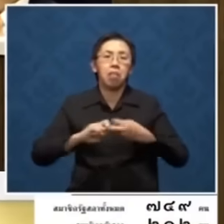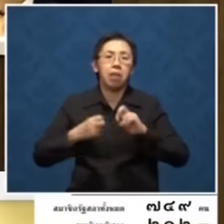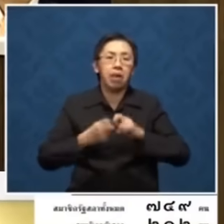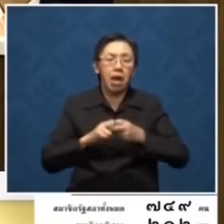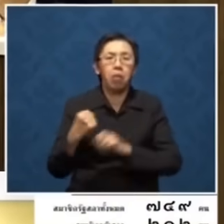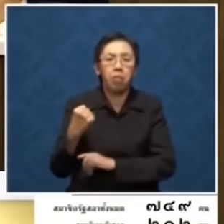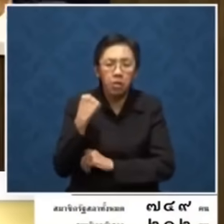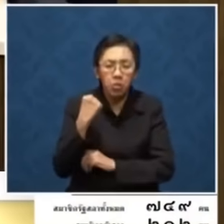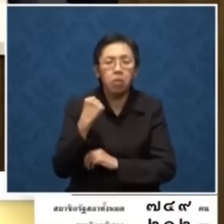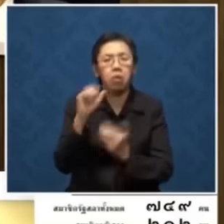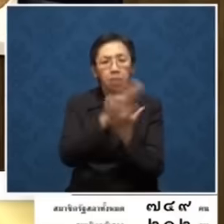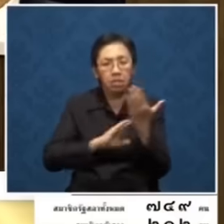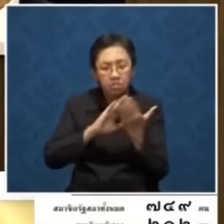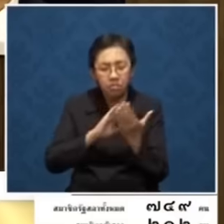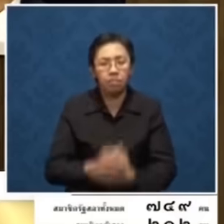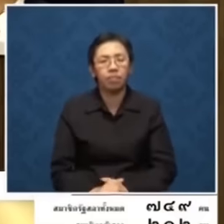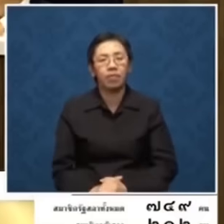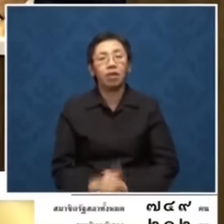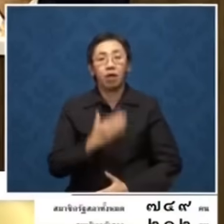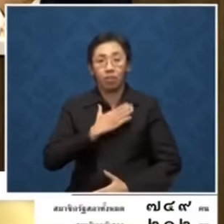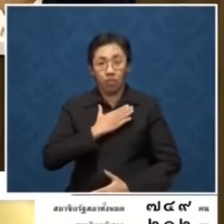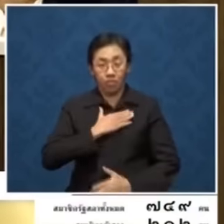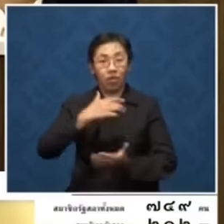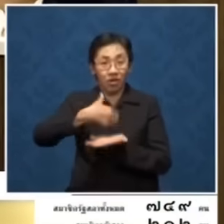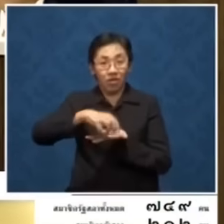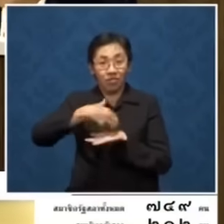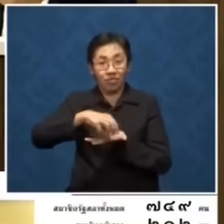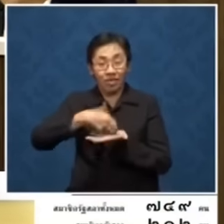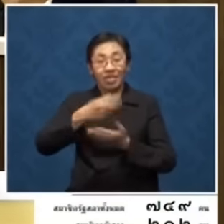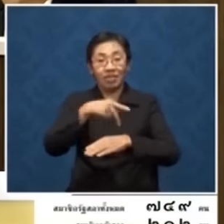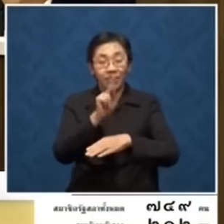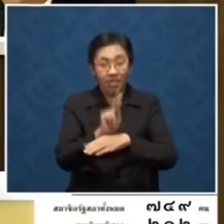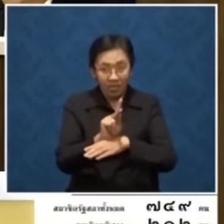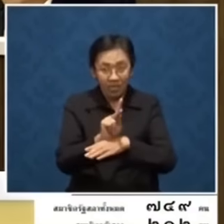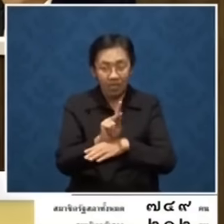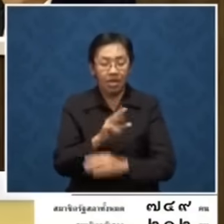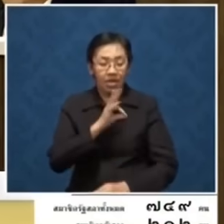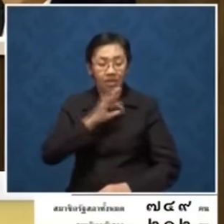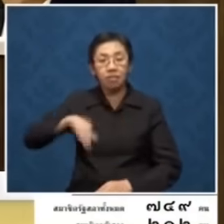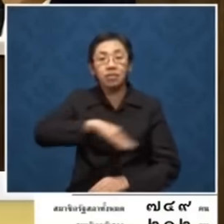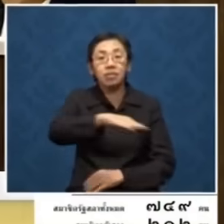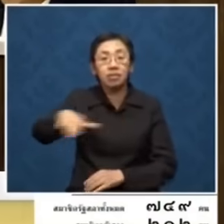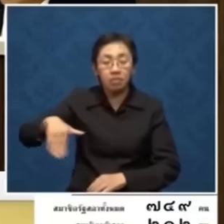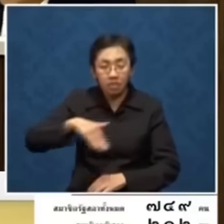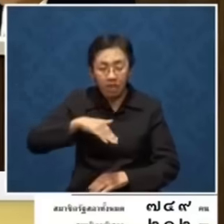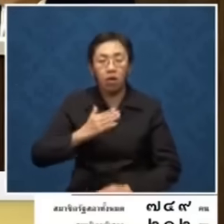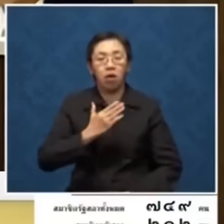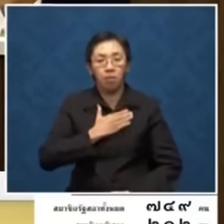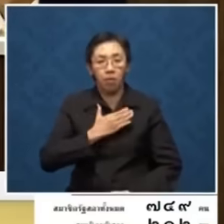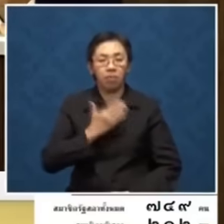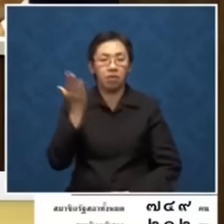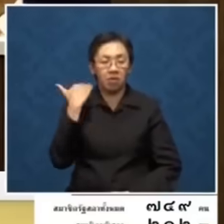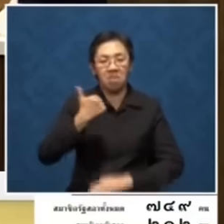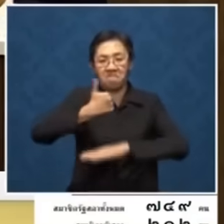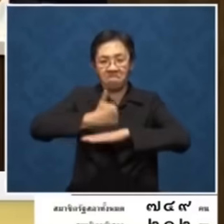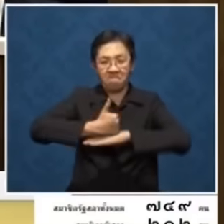ก็ว่ากันไปตอนหลังก็เป็นจากทางเป็นธรรมนะคุณกรวีสืบแสงนะครับแล้วก็มีคุณรังสิมันโรมออกมาพูดถึงประเด็นที่ห